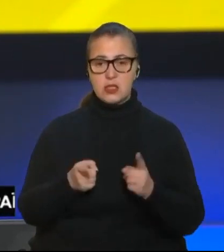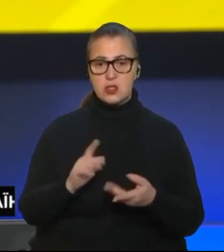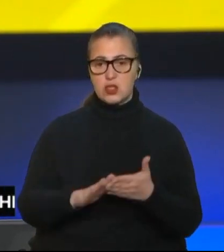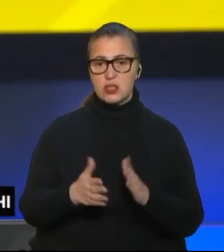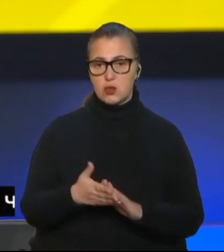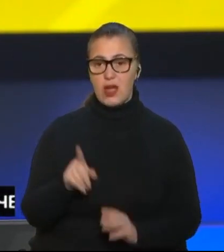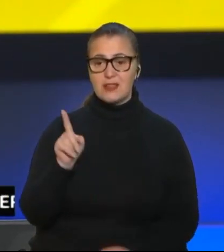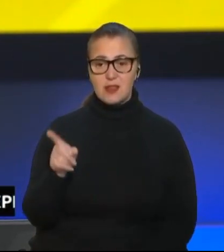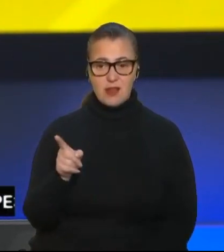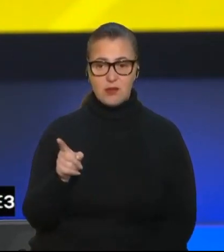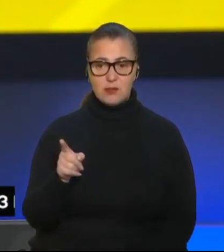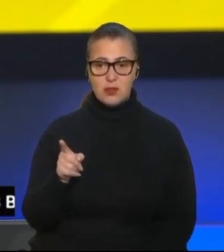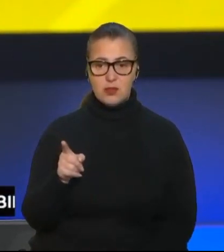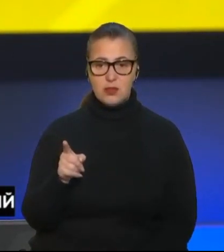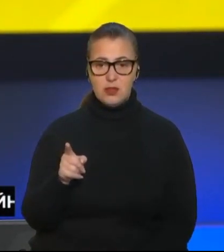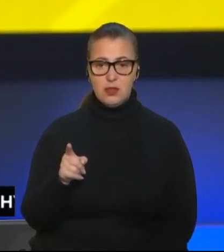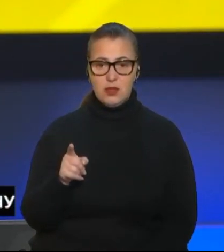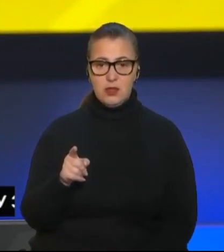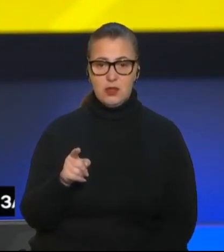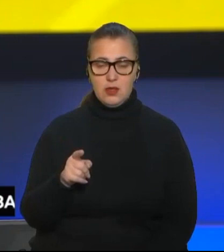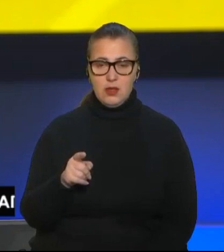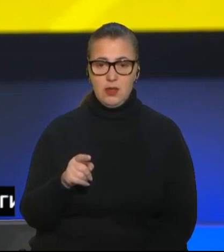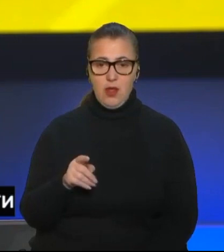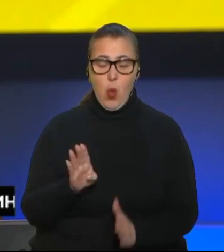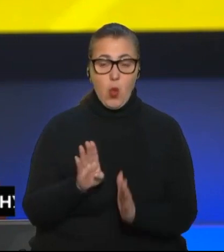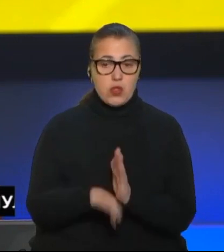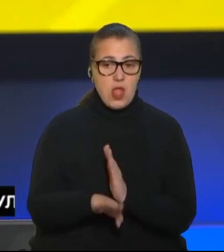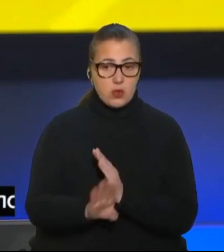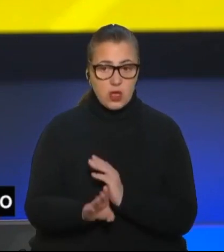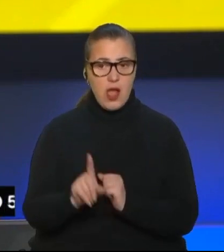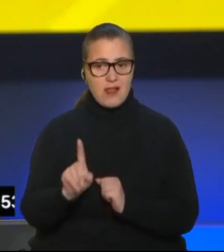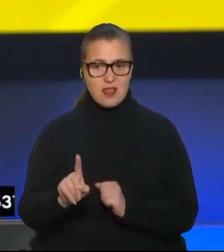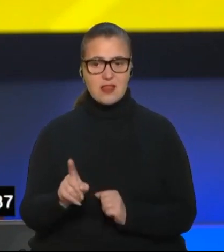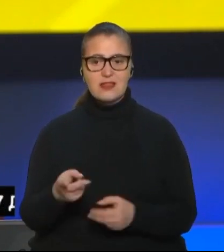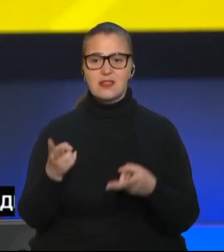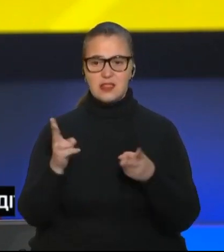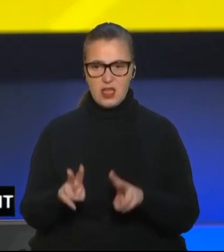ситуація там не ускладнюється, проте залишається бути напруженою.